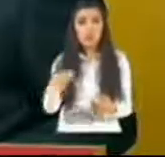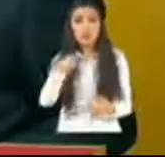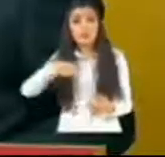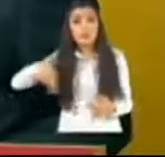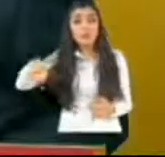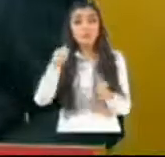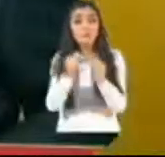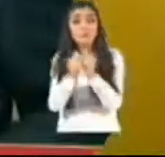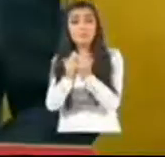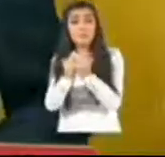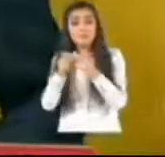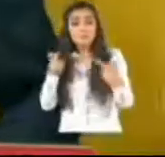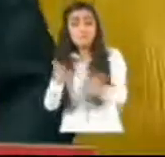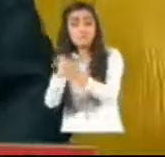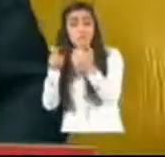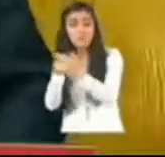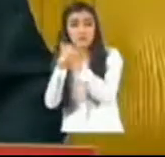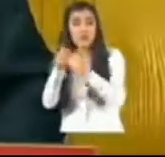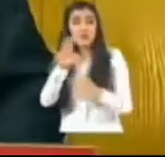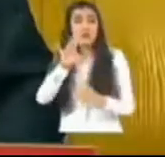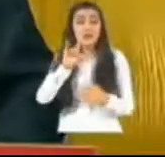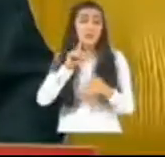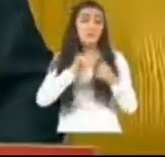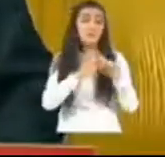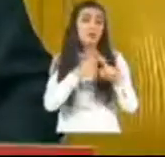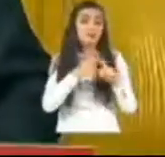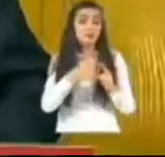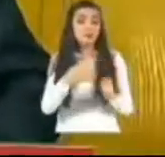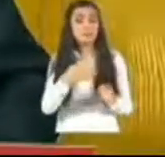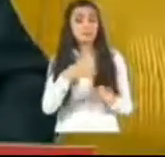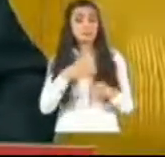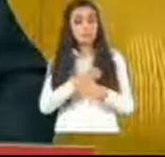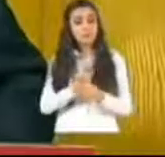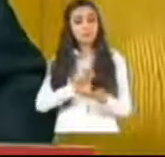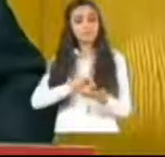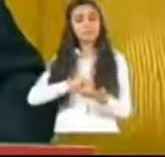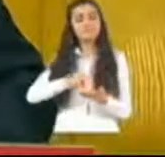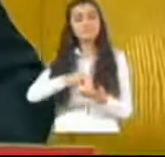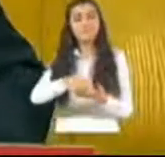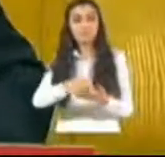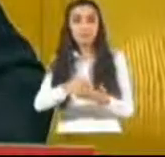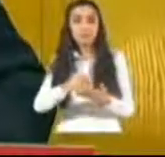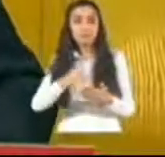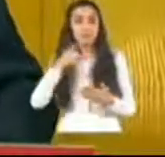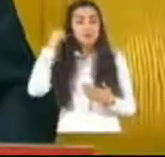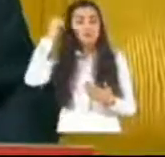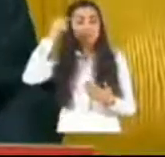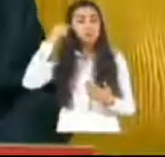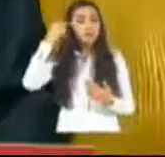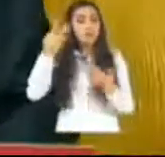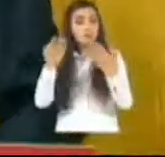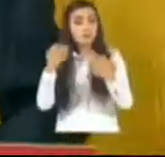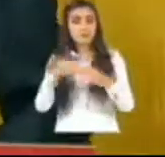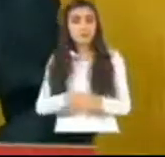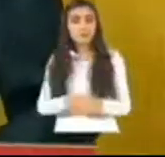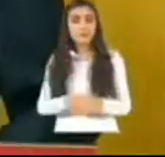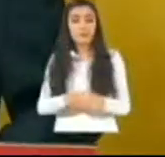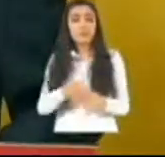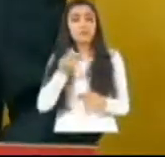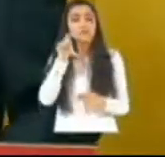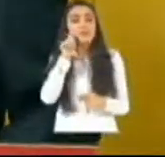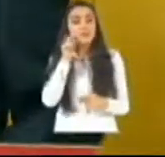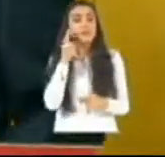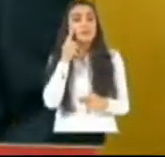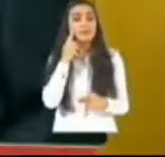Bunlar birbirlerini yerken Milliyetçi Hareket Partisi emin adımlarla, engin fikriyatıyla, erdemli